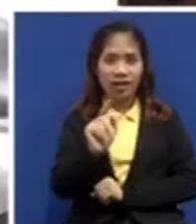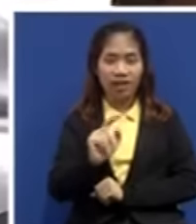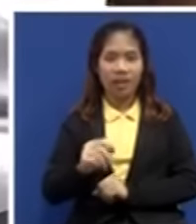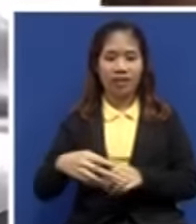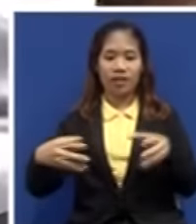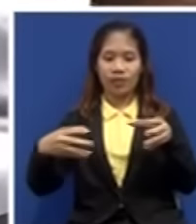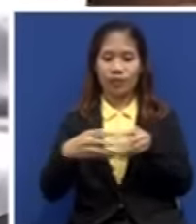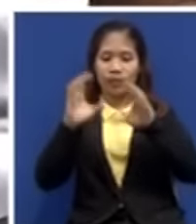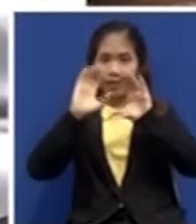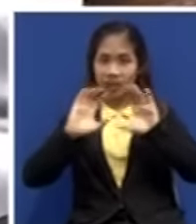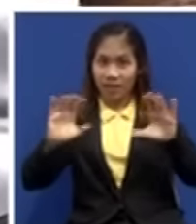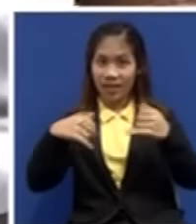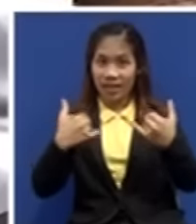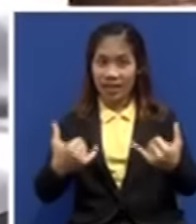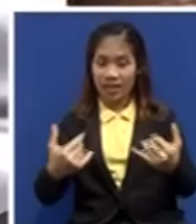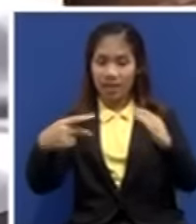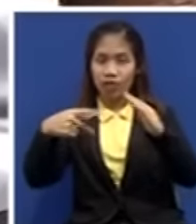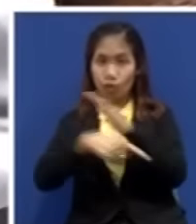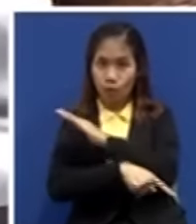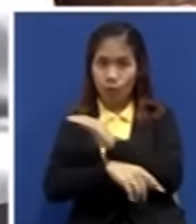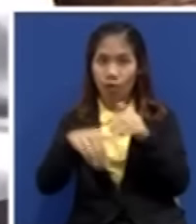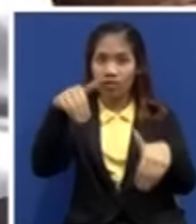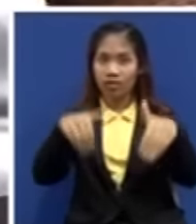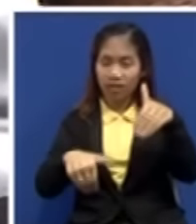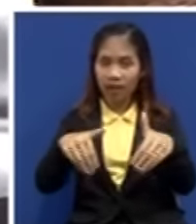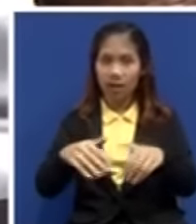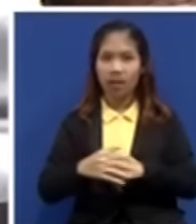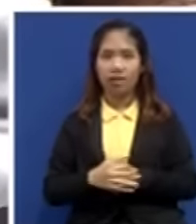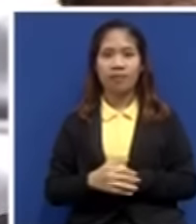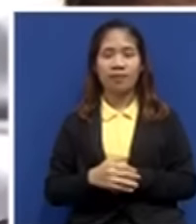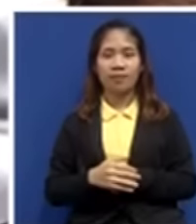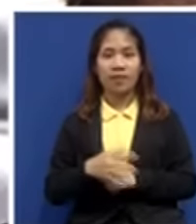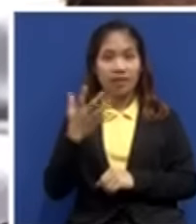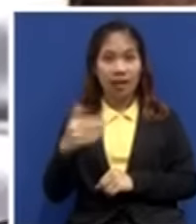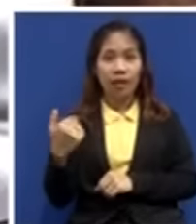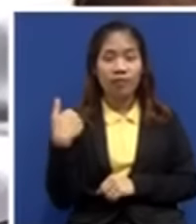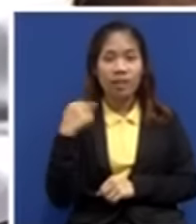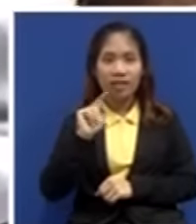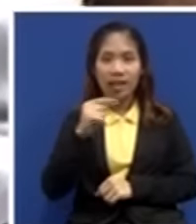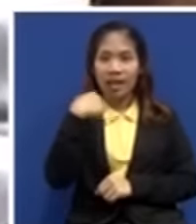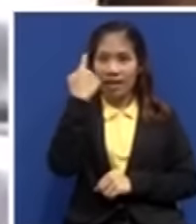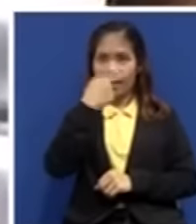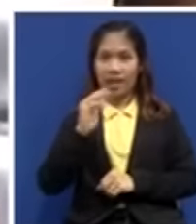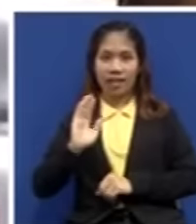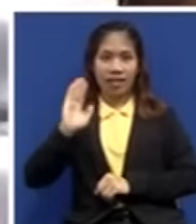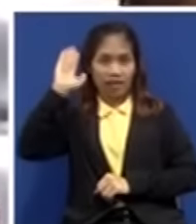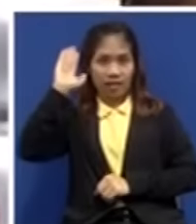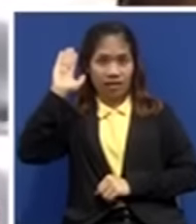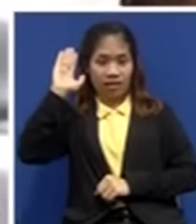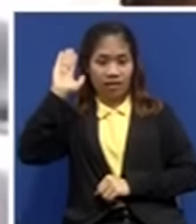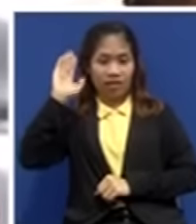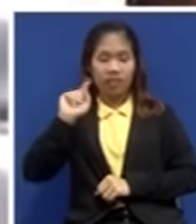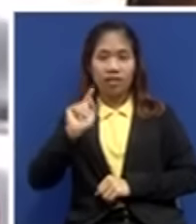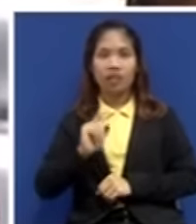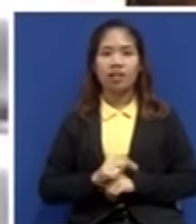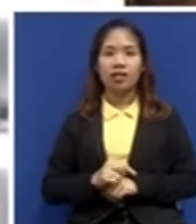าลนี้มาจากการโกงเลือกตั้งไม่พอเท่านั้นครับยังกล่าวหาผู้ที่ประท้วงอภิปรายขอเอ่ยนามท่านสมาชิกผู้ทรงเกียรติคือท่